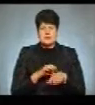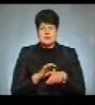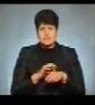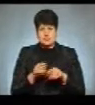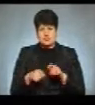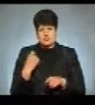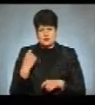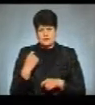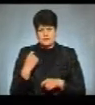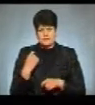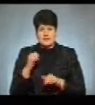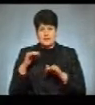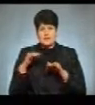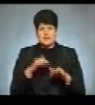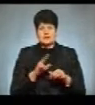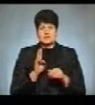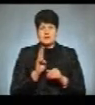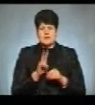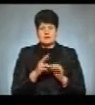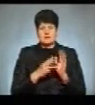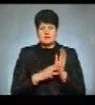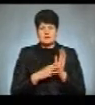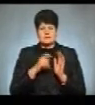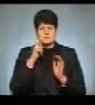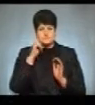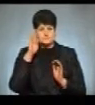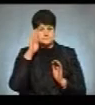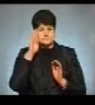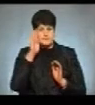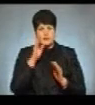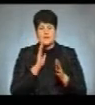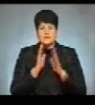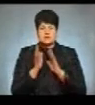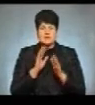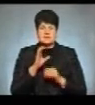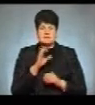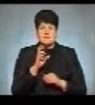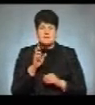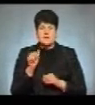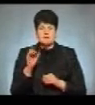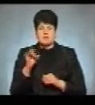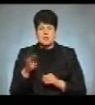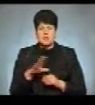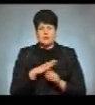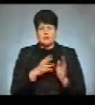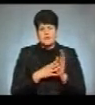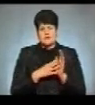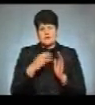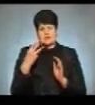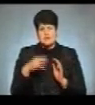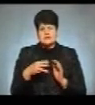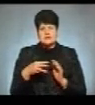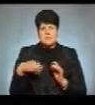ушкодження. Наїзд тролейбуса на 80-річного чоловіка на проспекті Степана Бандери стався близько 9:30 на